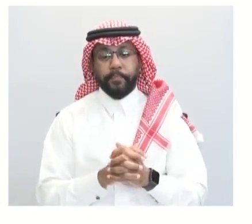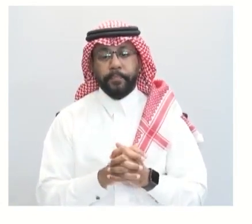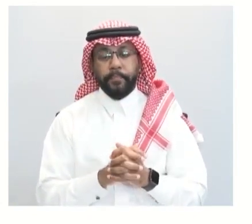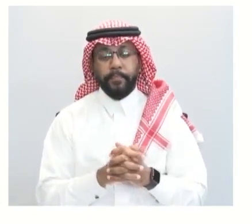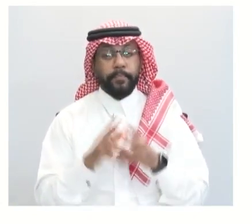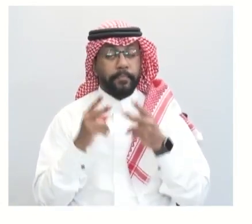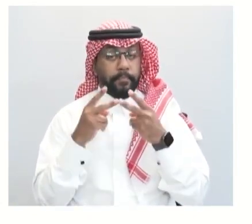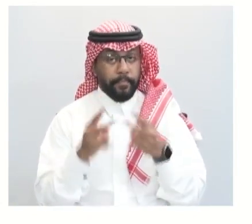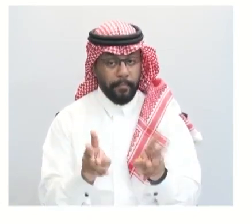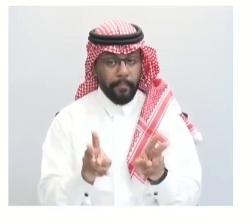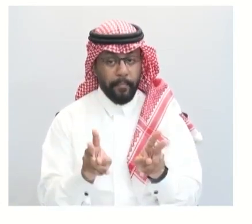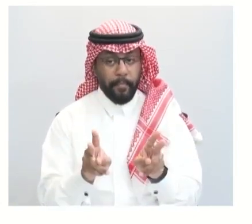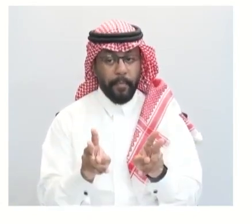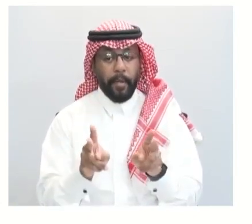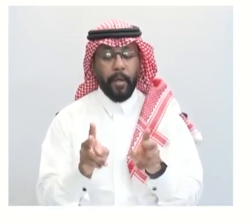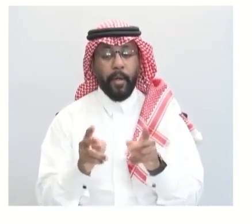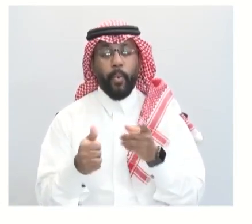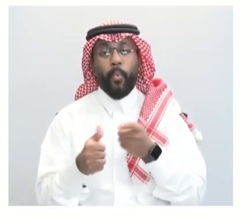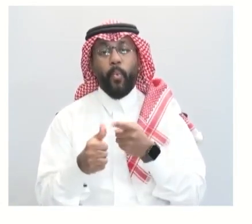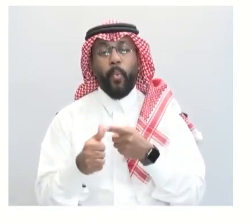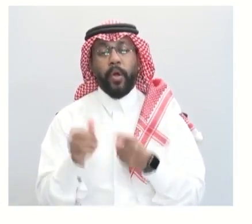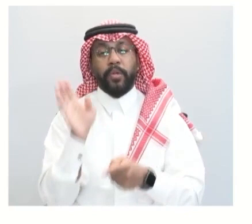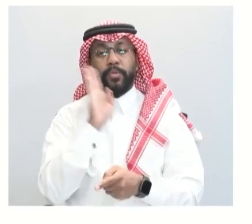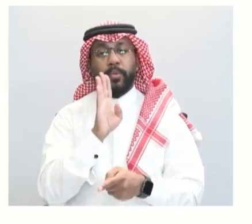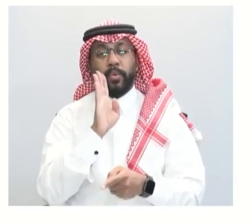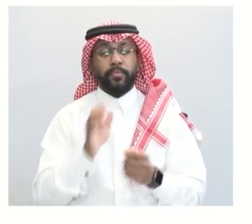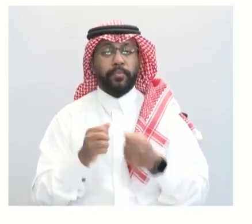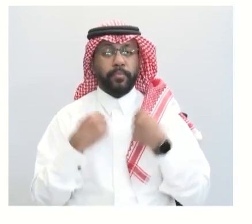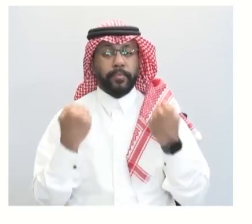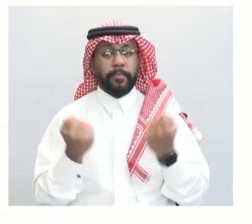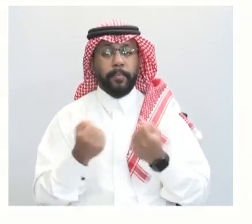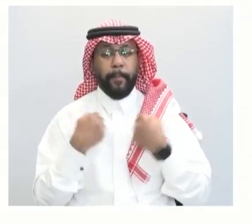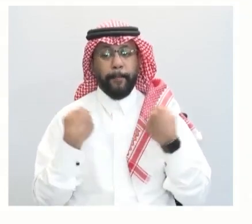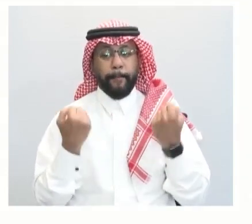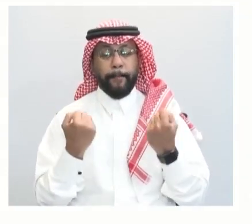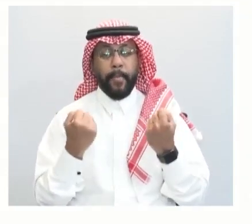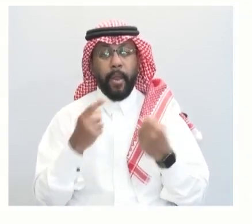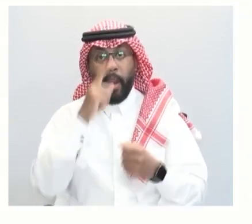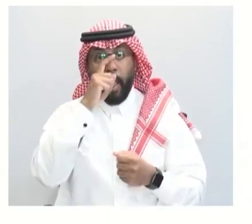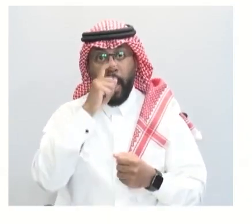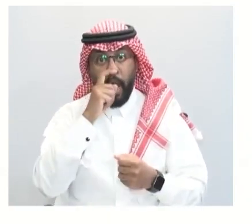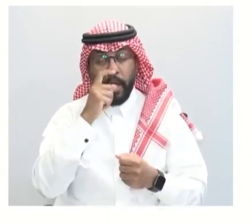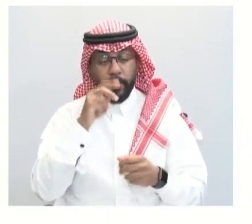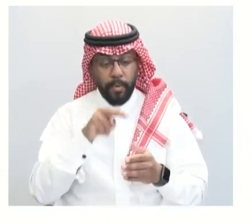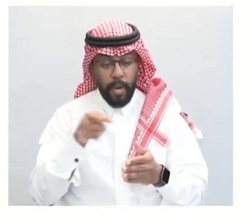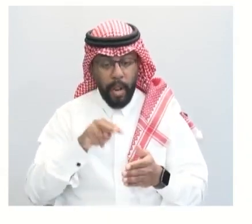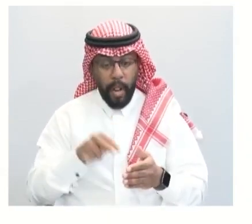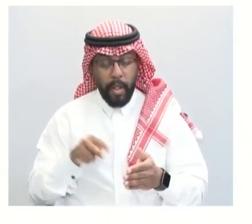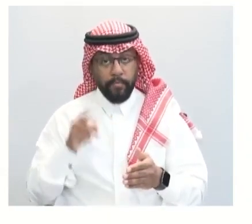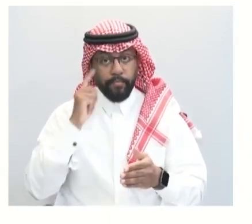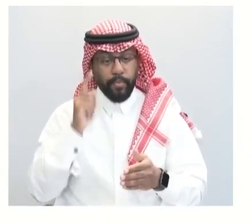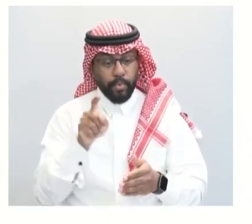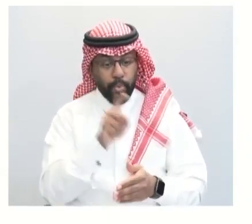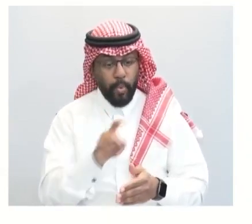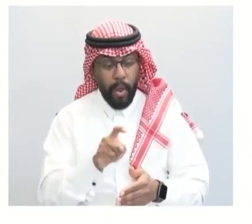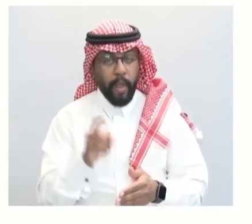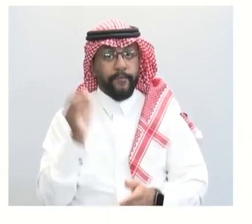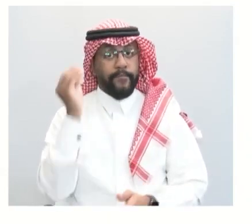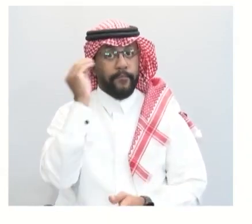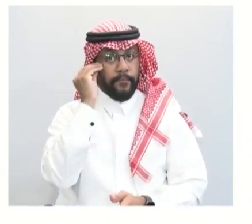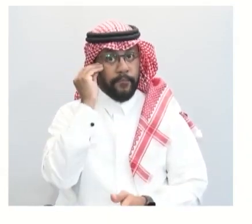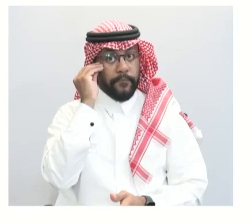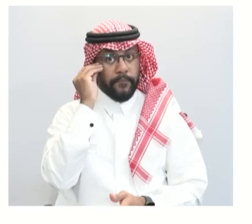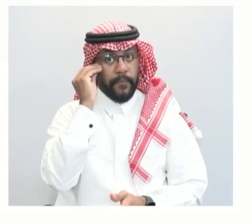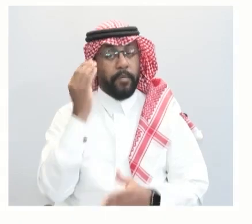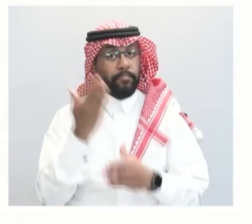نبدا في اول تدريب لدينا في البدايه لابد ان نقرا السؤال ثم نجيب على هذا التدريب